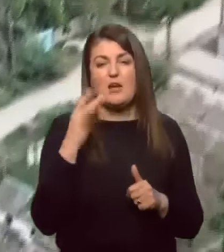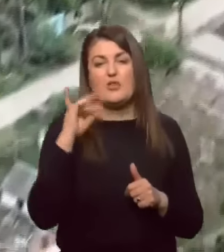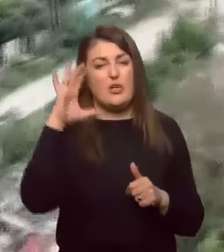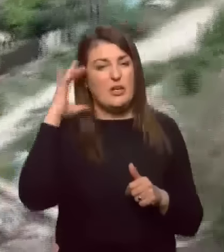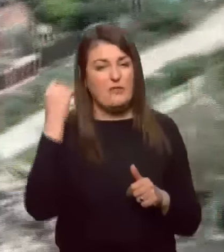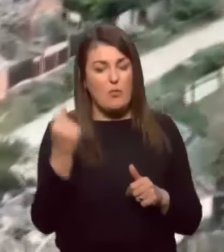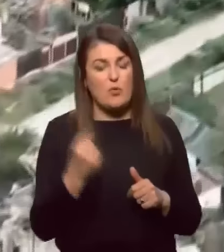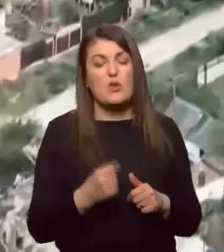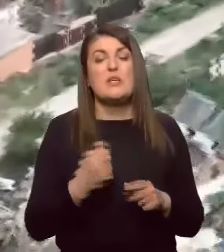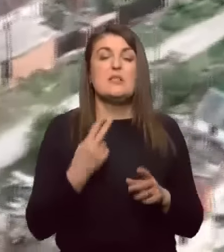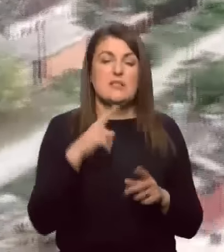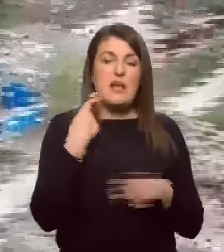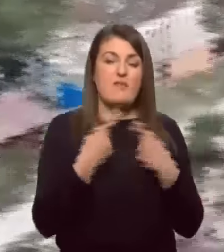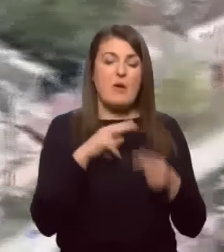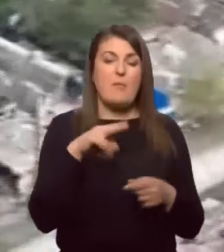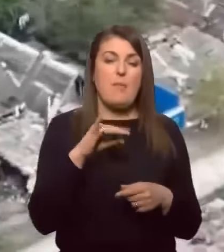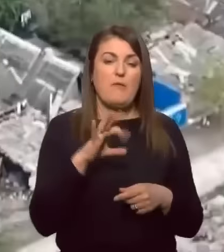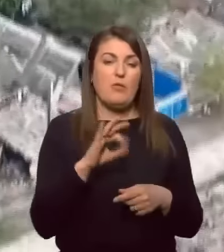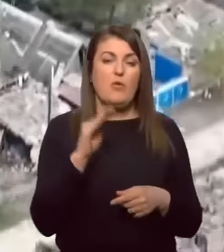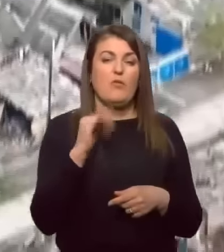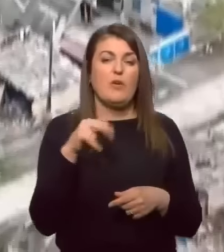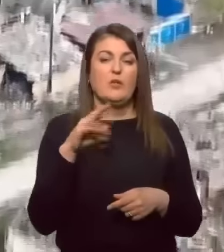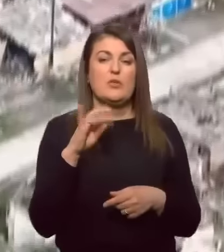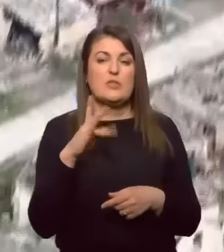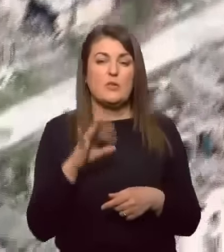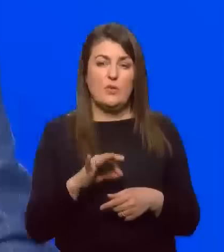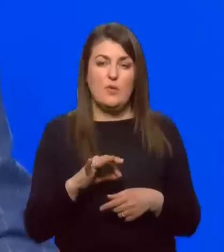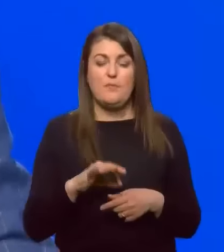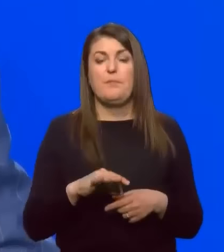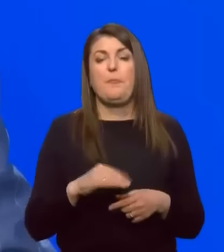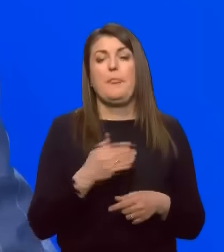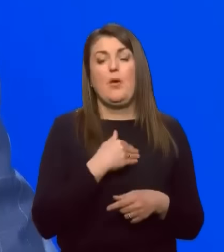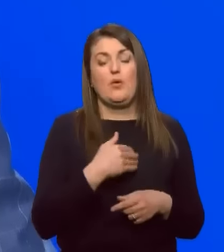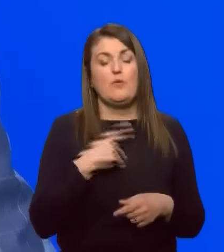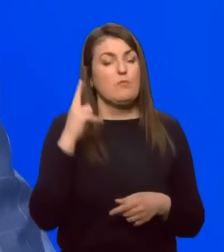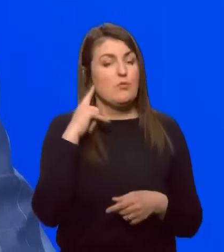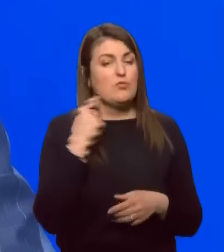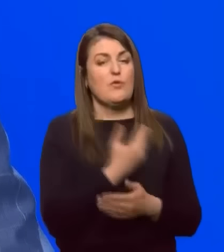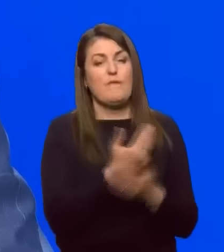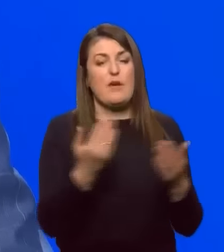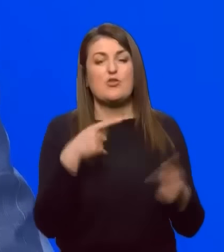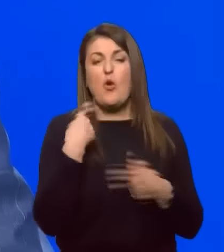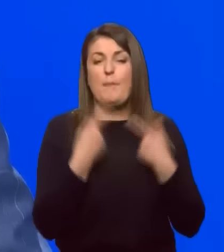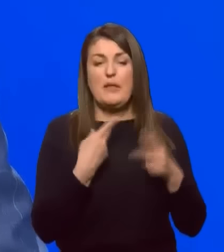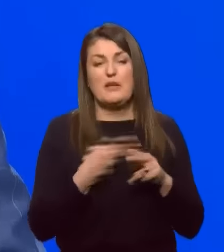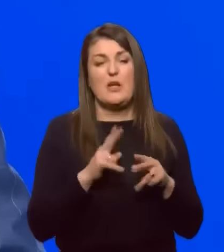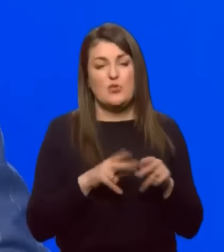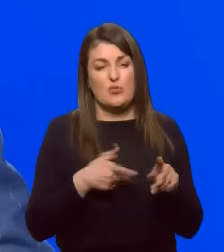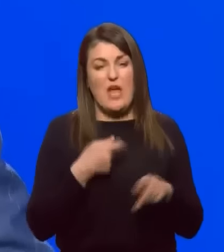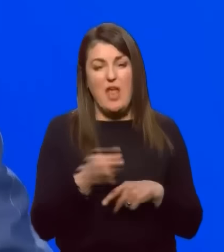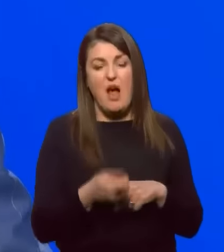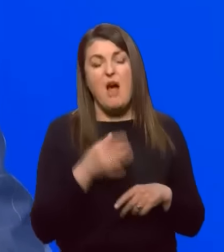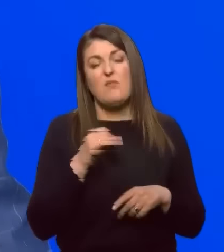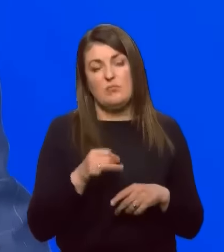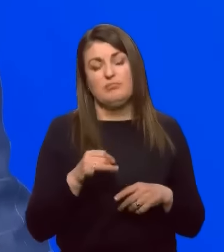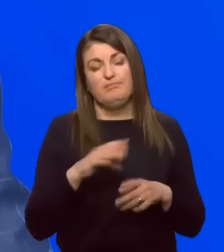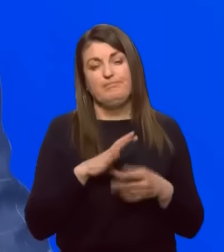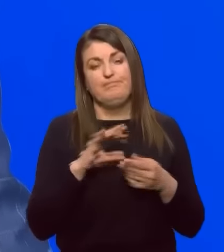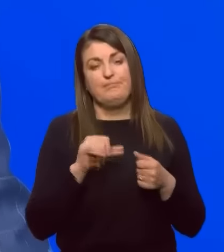Кривому Розі, заявив Павло Федосенко. Хотів би почути ваш коментар на цю заяву, і, зокрема,